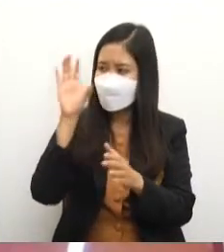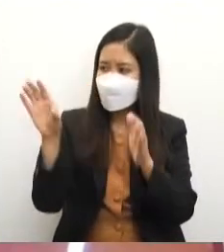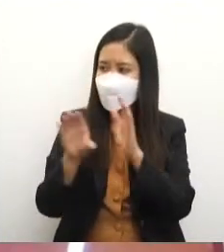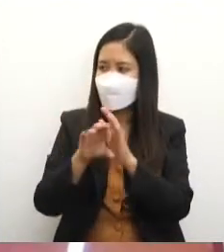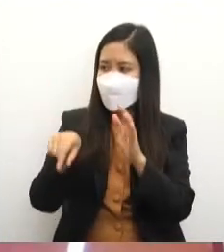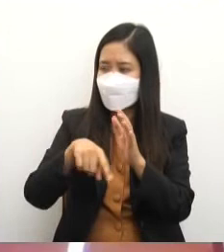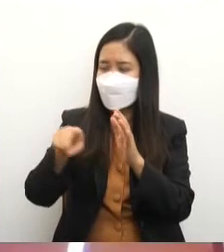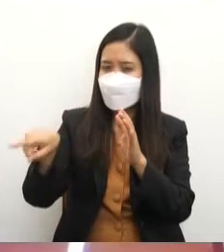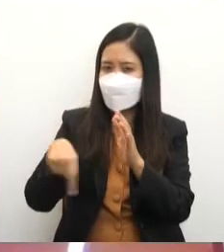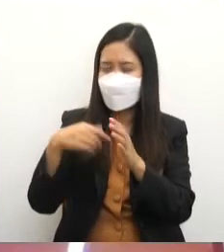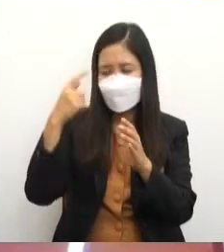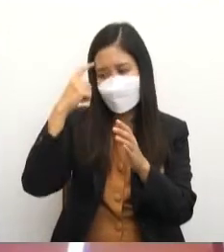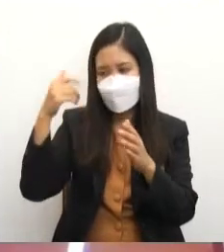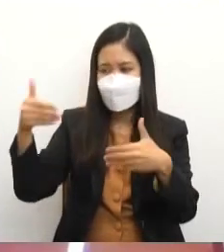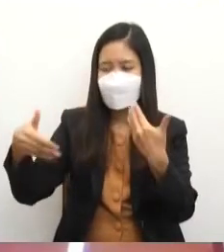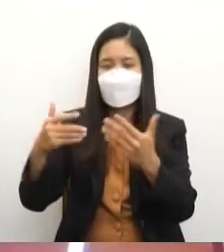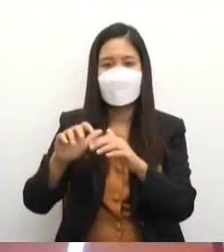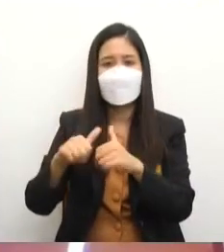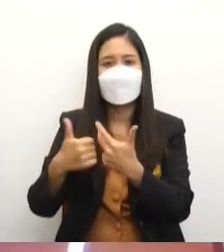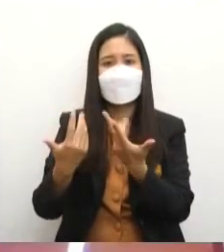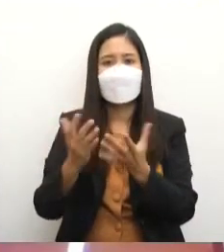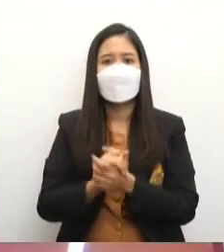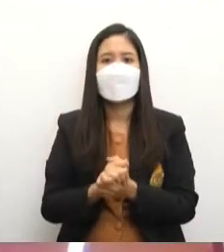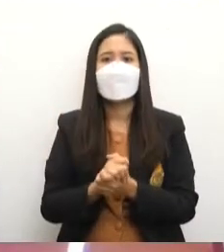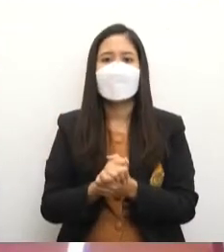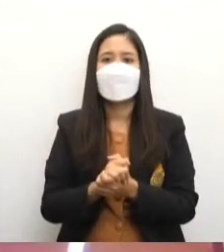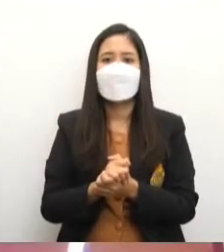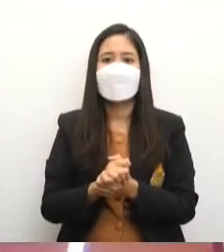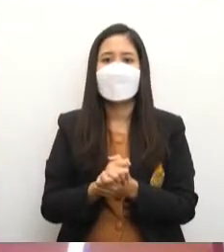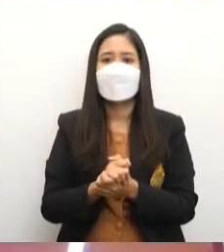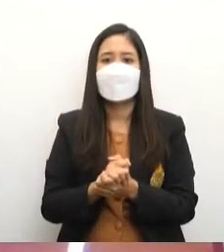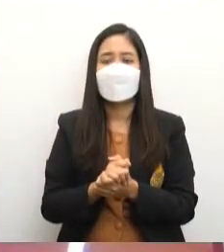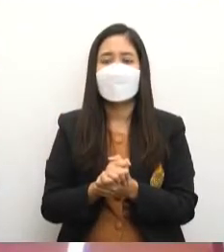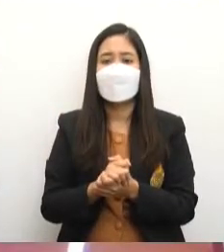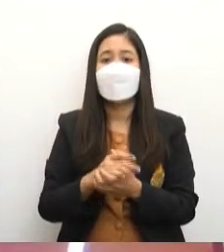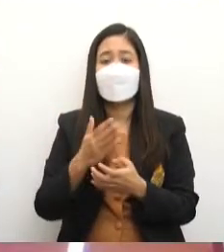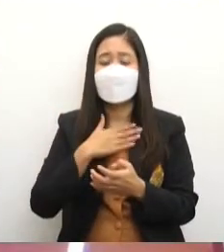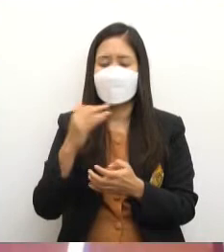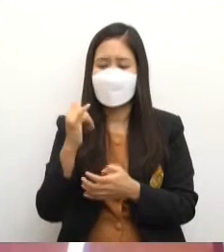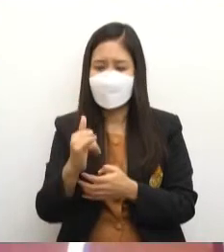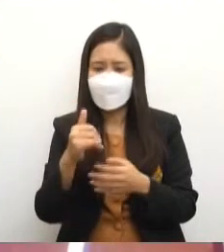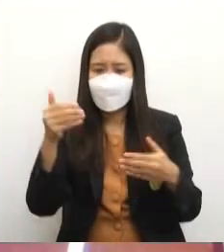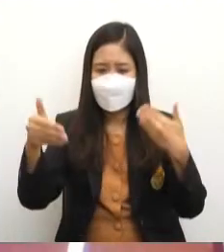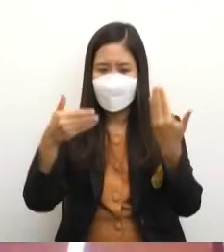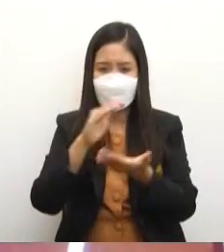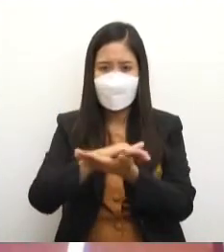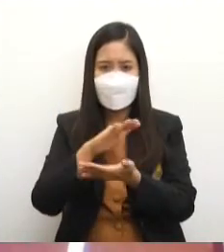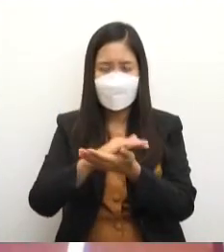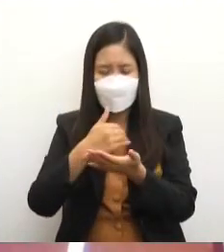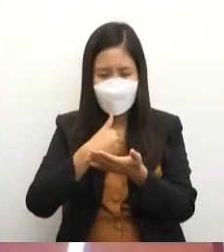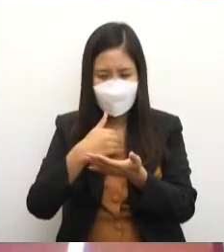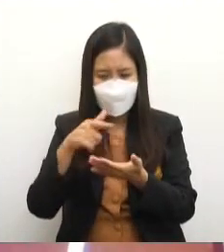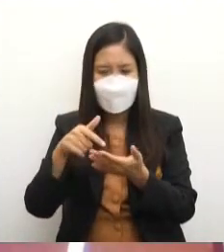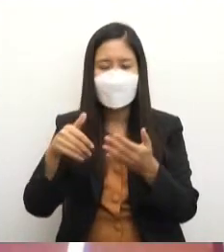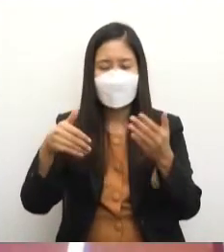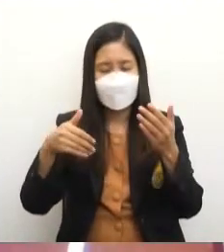ข้อค้นพบอะไรบ้างครับ ค่ะขอบคุณค่ะคือจากการที่ได้ดูกิจกรรมของโรงเรียนค่ะก็พบว่าโรงเรียนได้มีการวิเคราะห์มาตรฐ